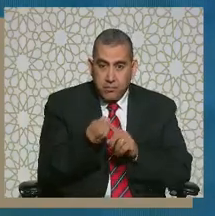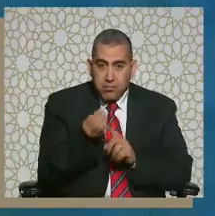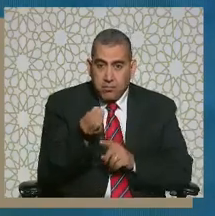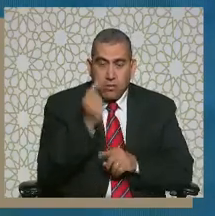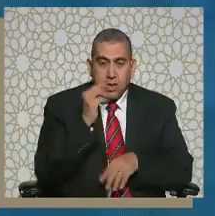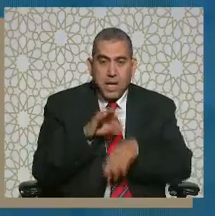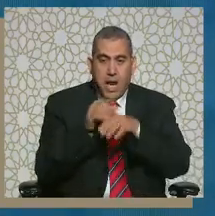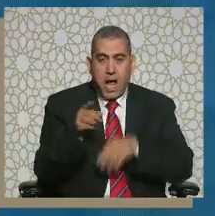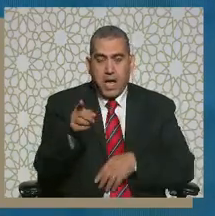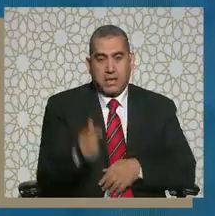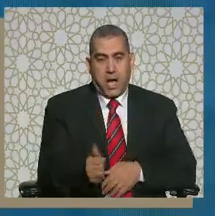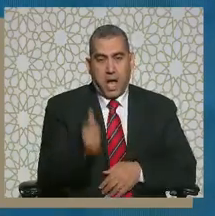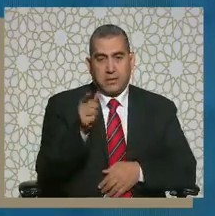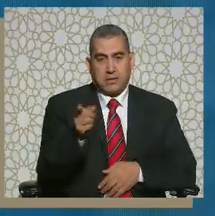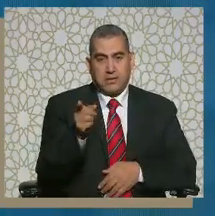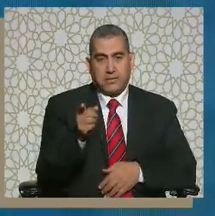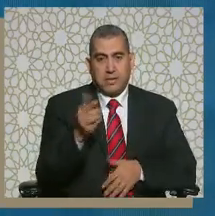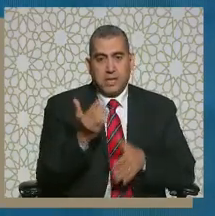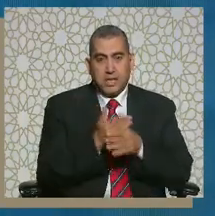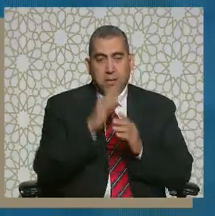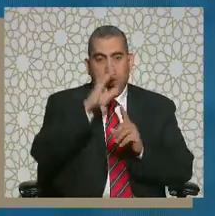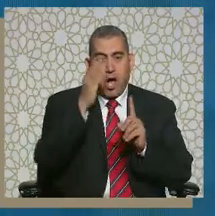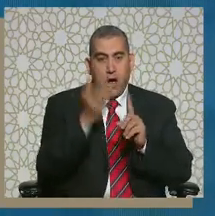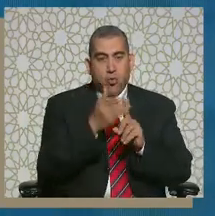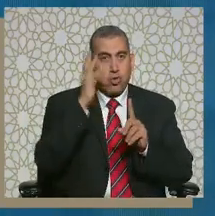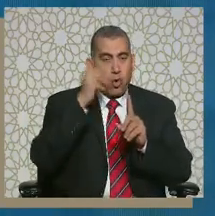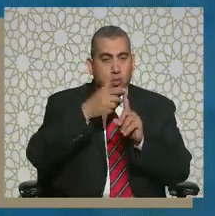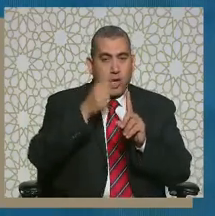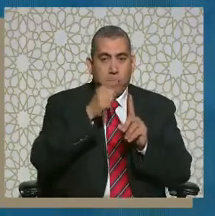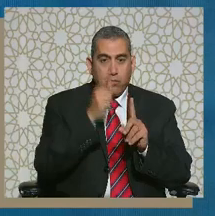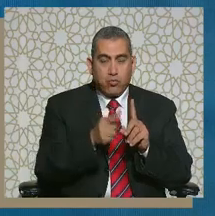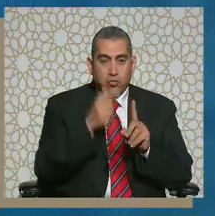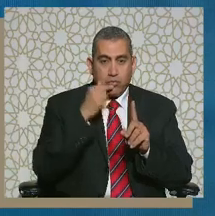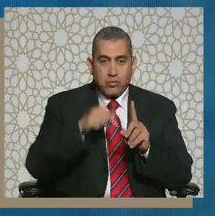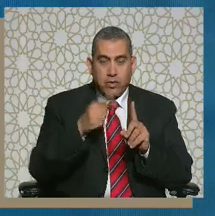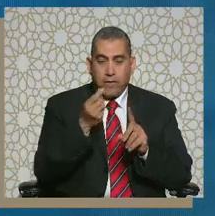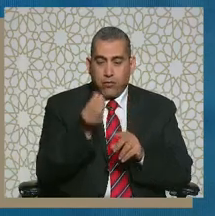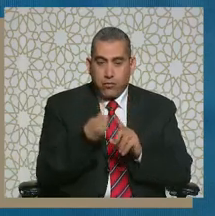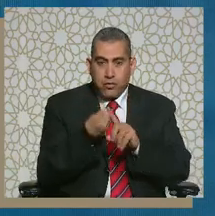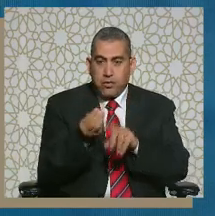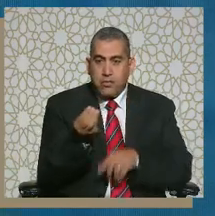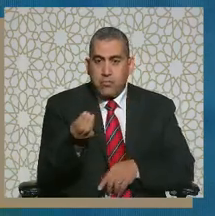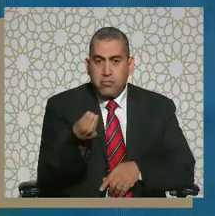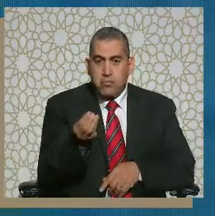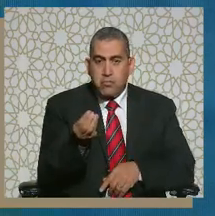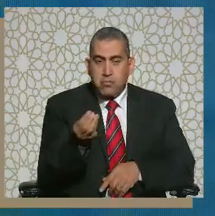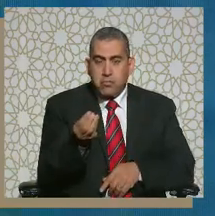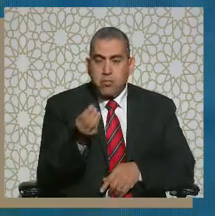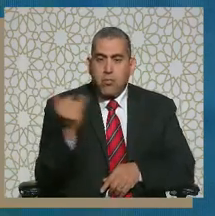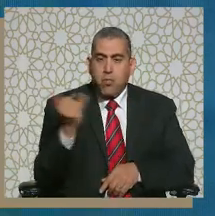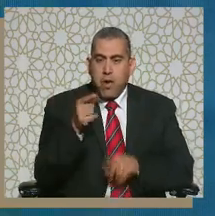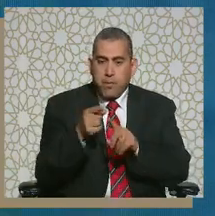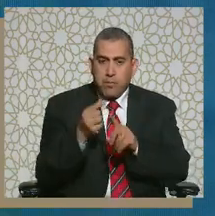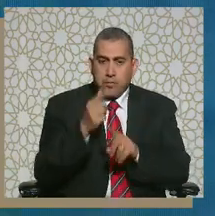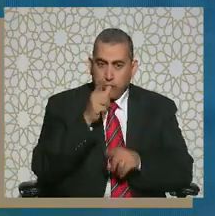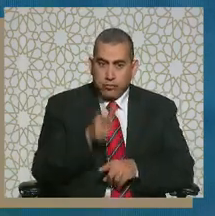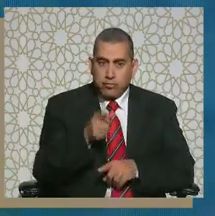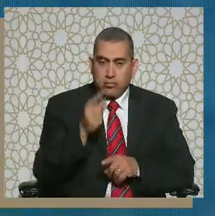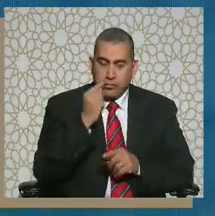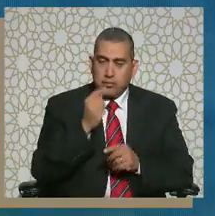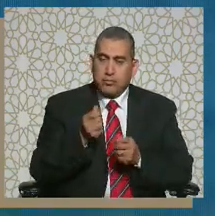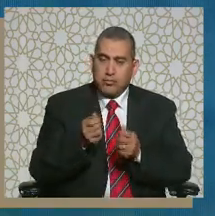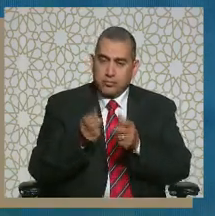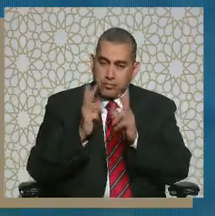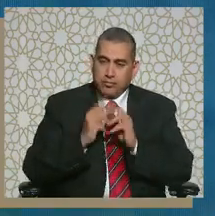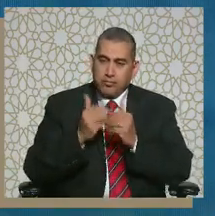المال للناس لان رسول الله صلى الله عليه وسلم خلف في المال ده بصفه خاصه قال غنوم عن